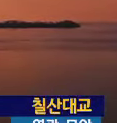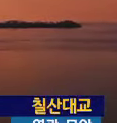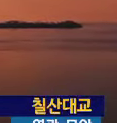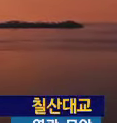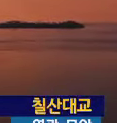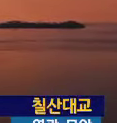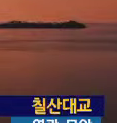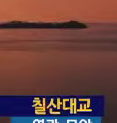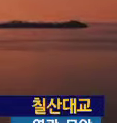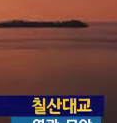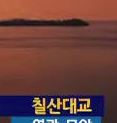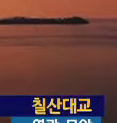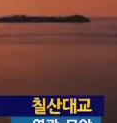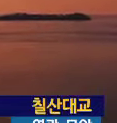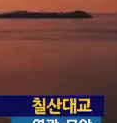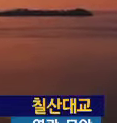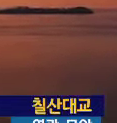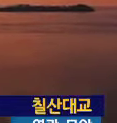으 으